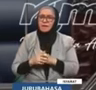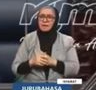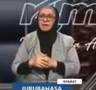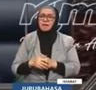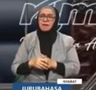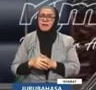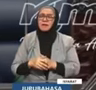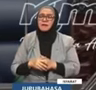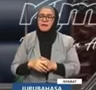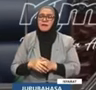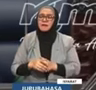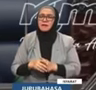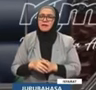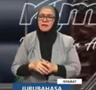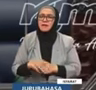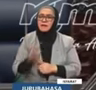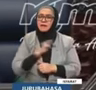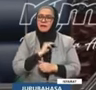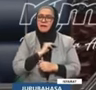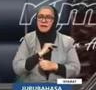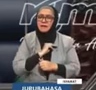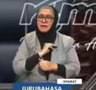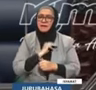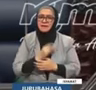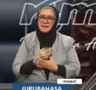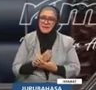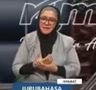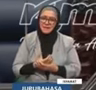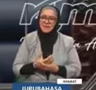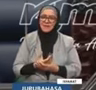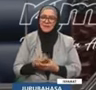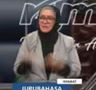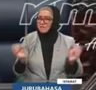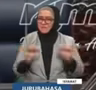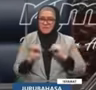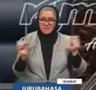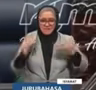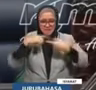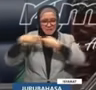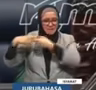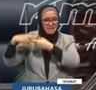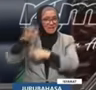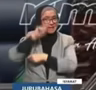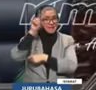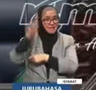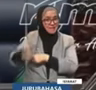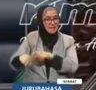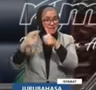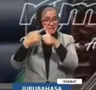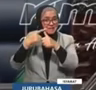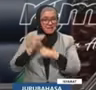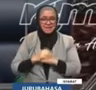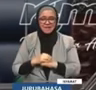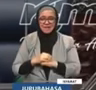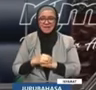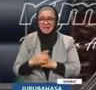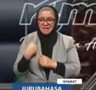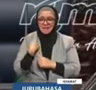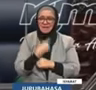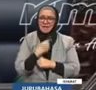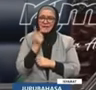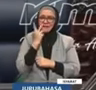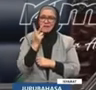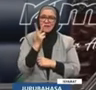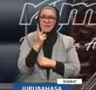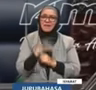kaitan dengan soal dan asal di mana kita melihat kepada isu